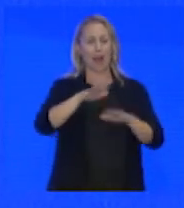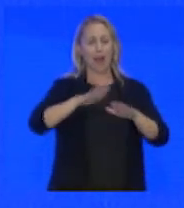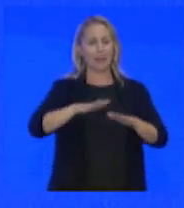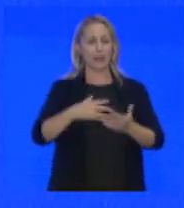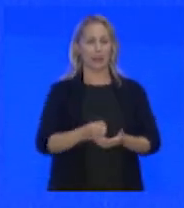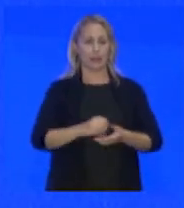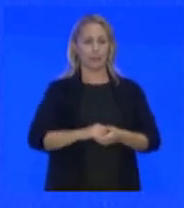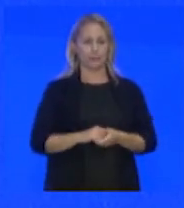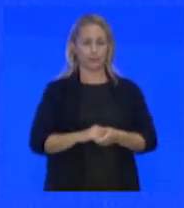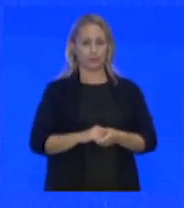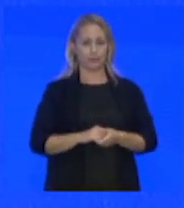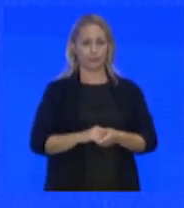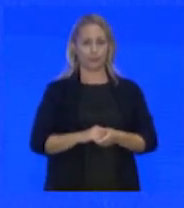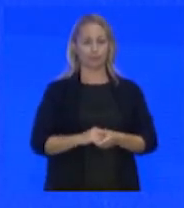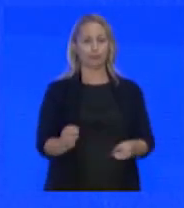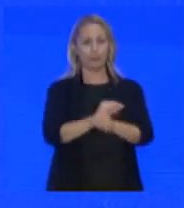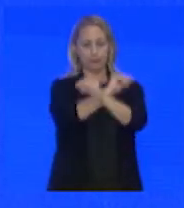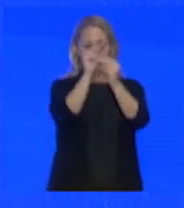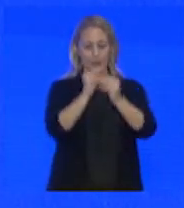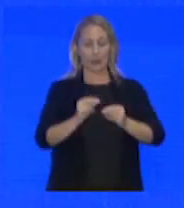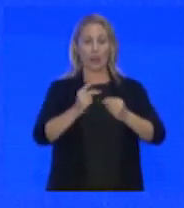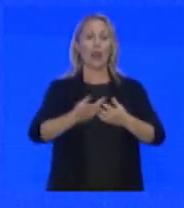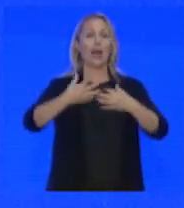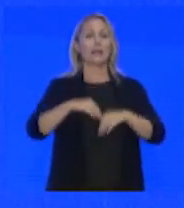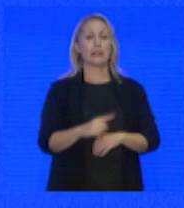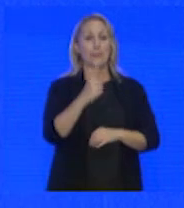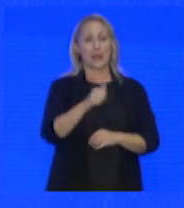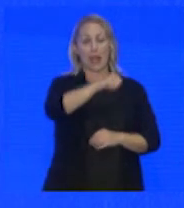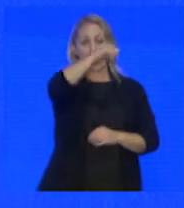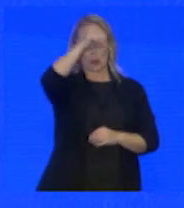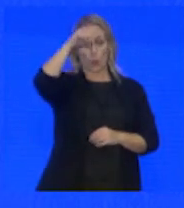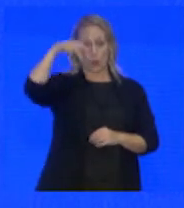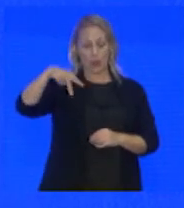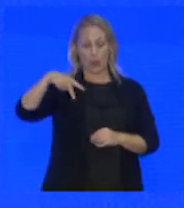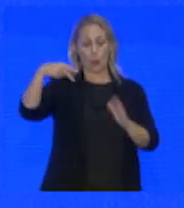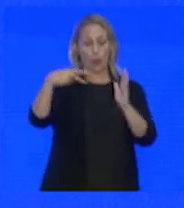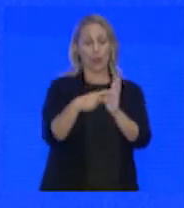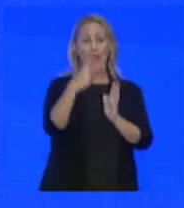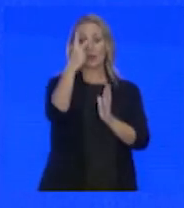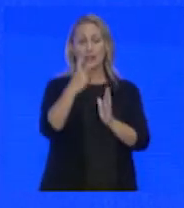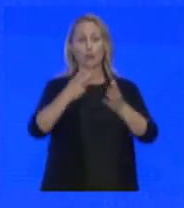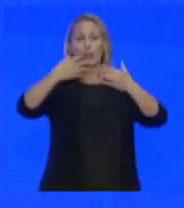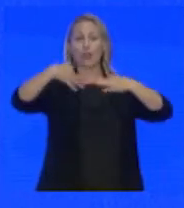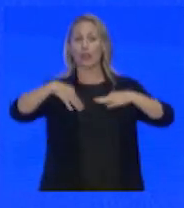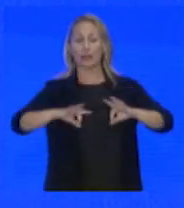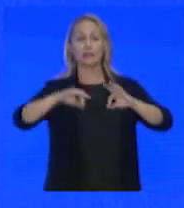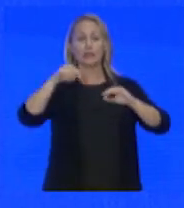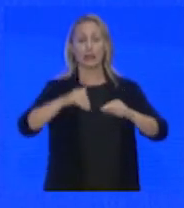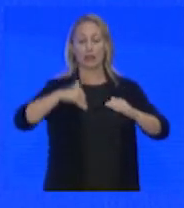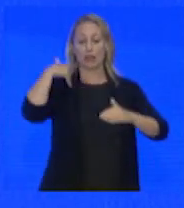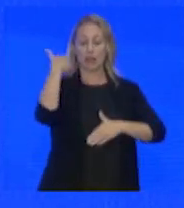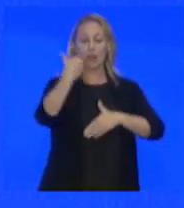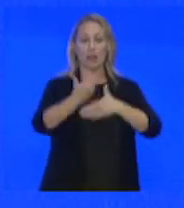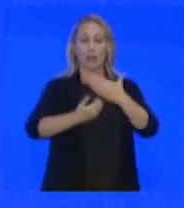αυτό και ξεκινά από την 1η Ιουλίου του 2020 η σταδιακή